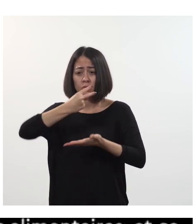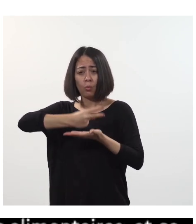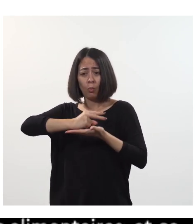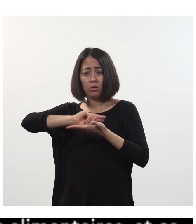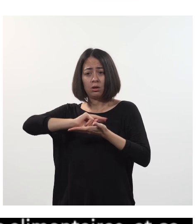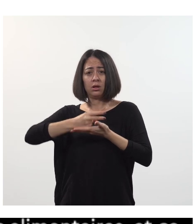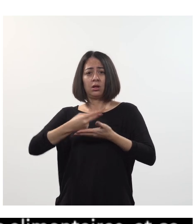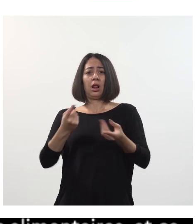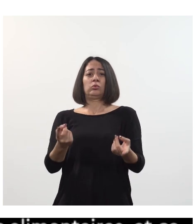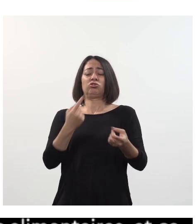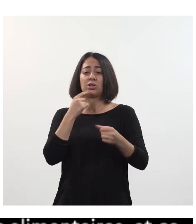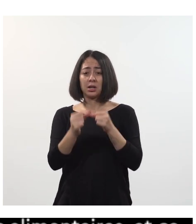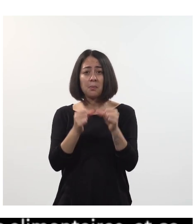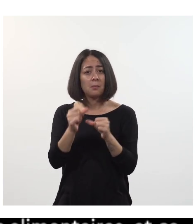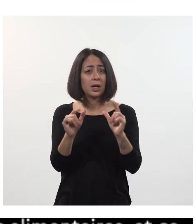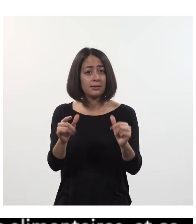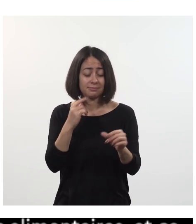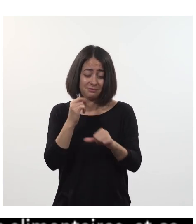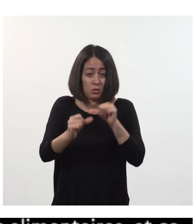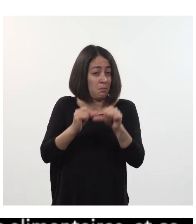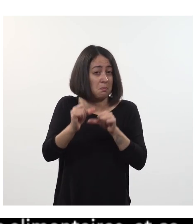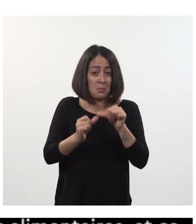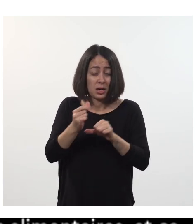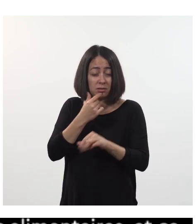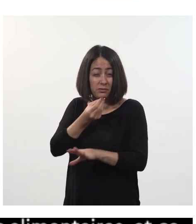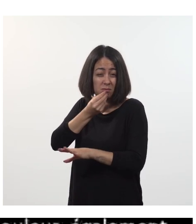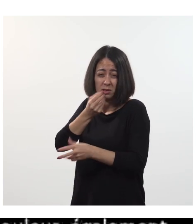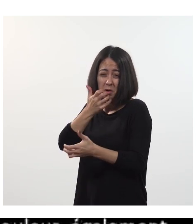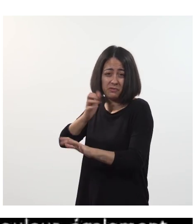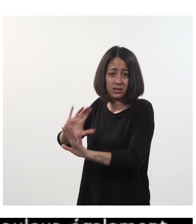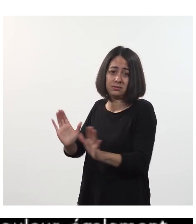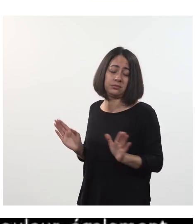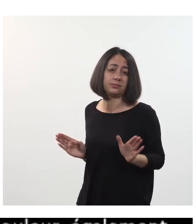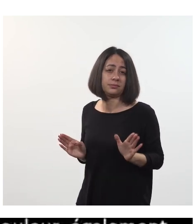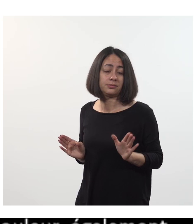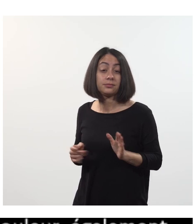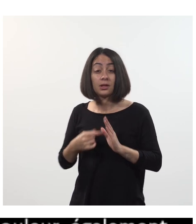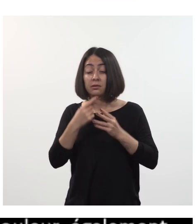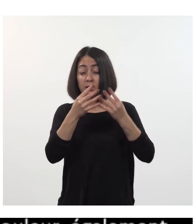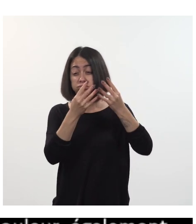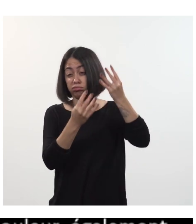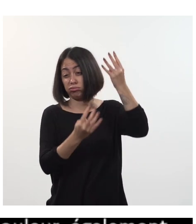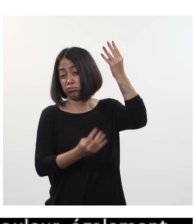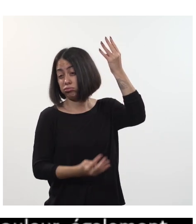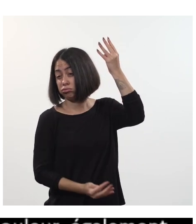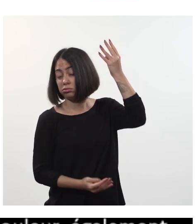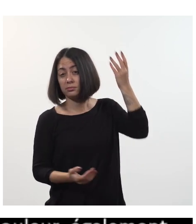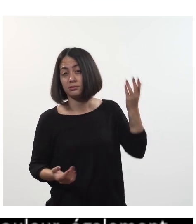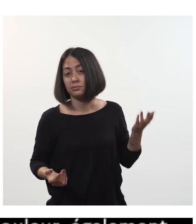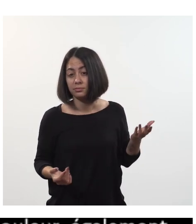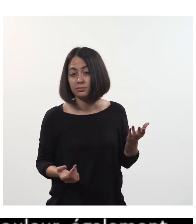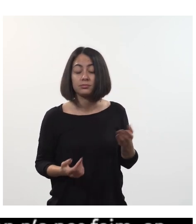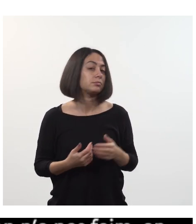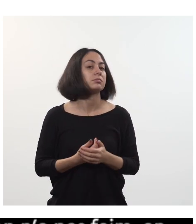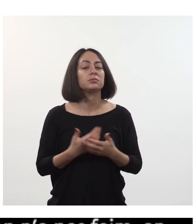lésions d'escar, bah, la douleur, ça empêche de manger. Donc, la liste, elle n'est pas exhaustive, hein. Comme je le disais tout à